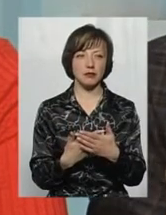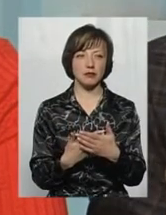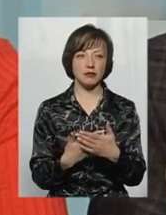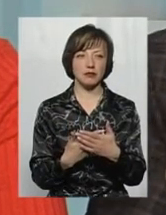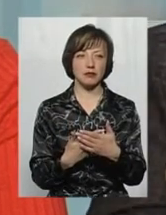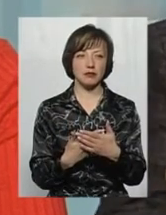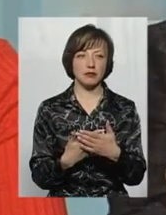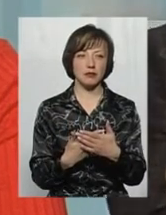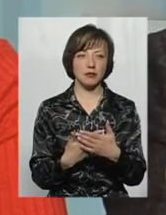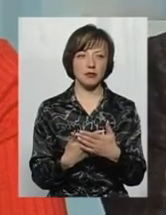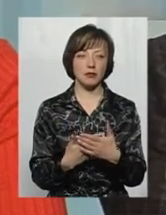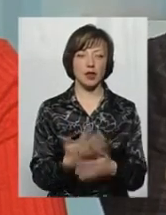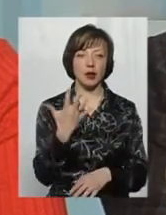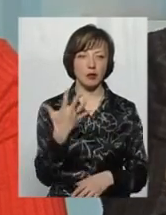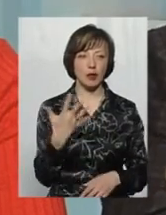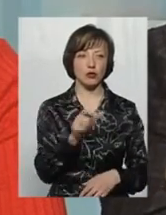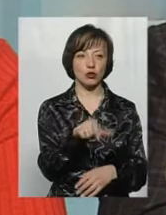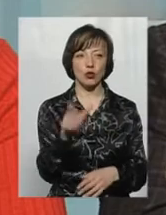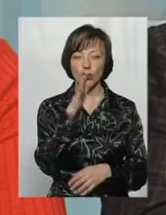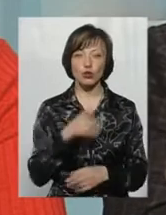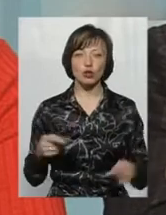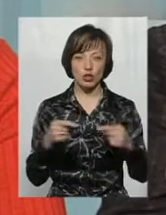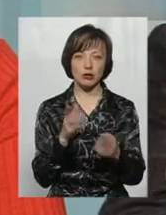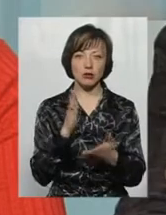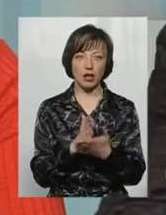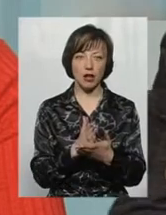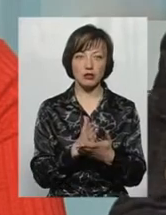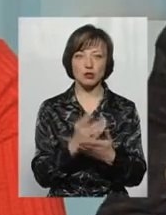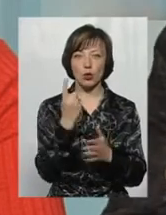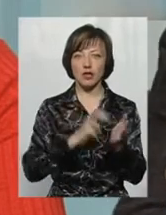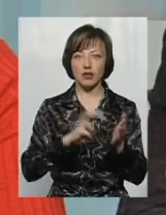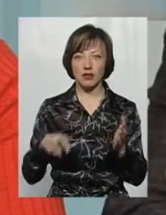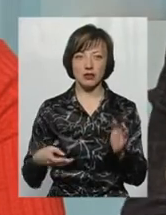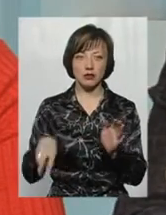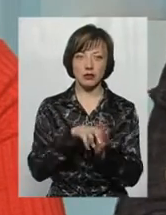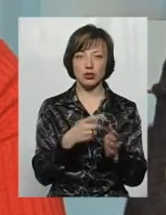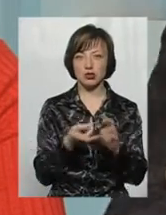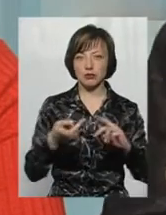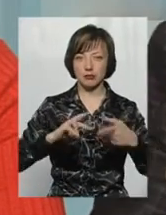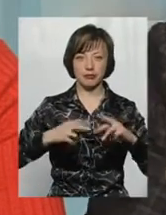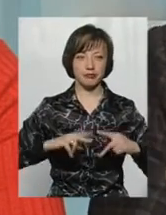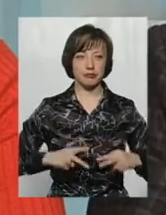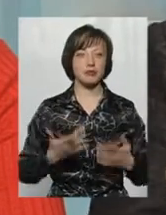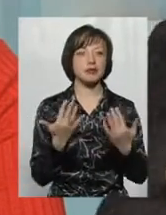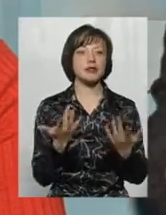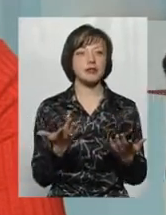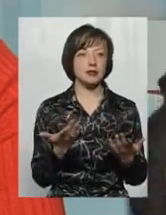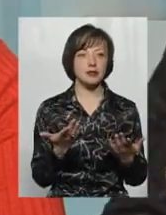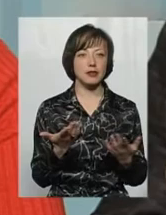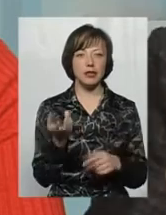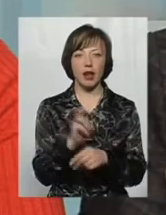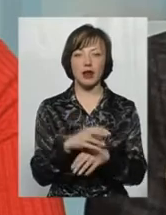який ми надаємо послуги, 5 чоловік одночасно мають знаходитися. Скажіть мені, будь ласка, один вийшов, інший зайшов, другий вийшов, інший зайшов. Скільки ми перевеземо? Зайшло